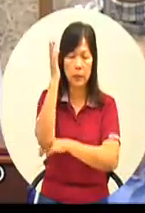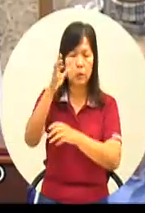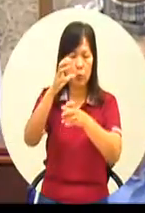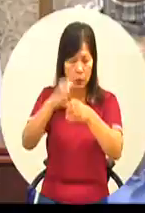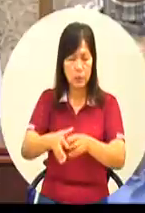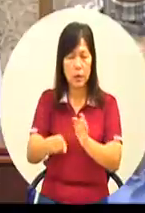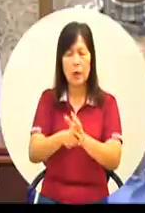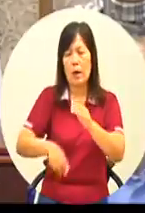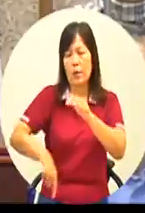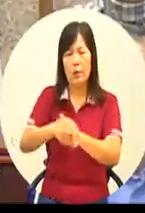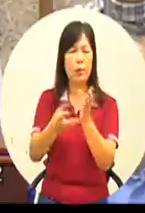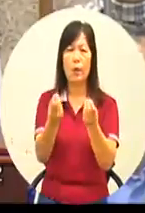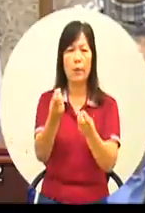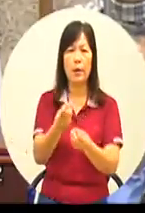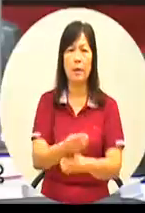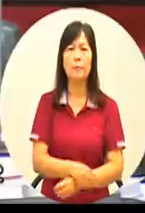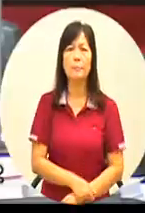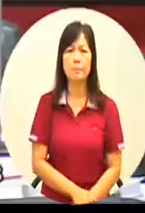法。